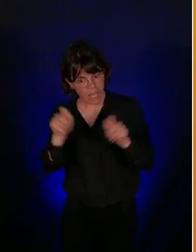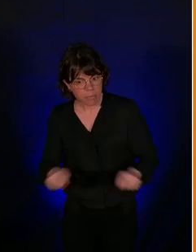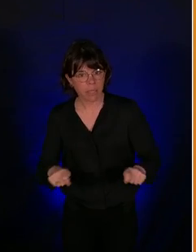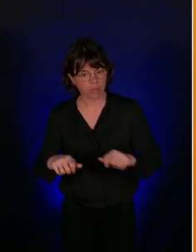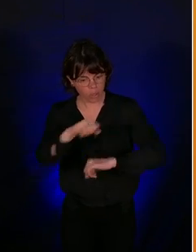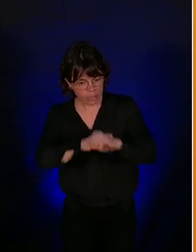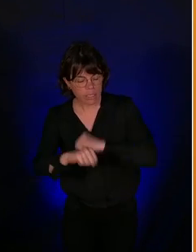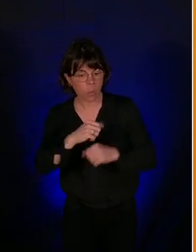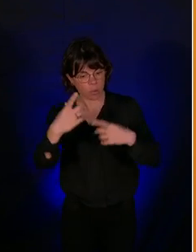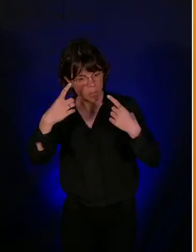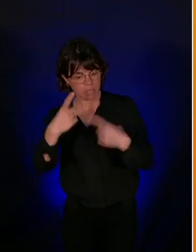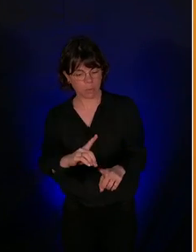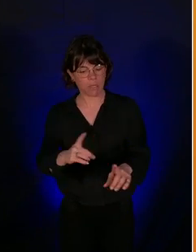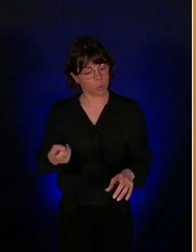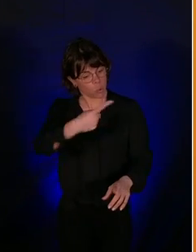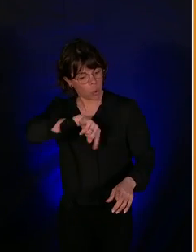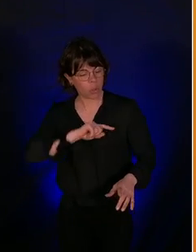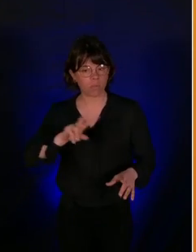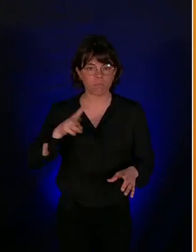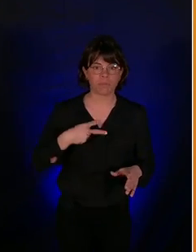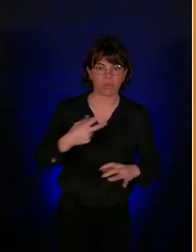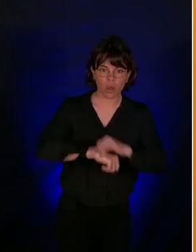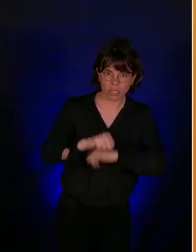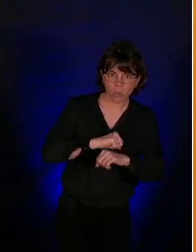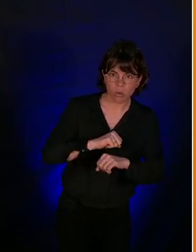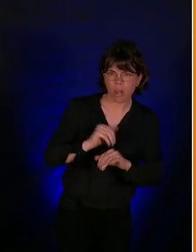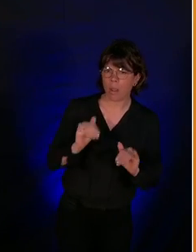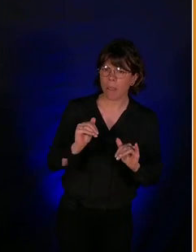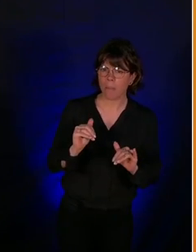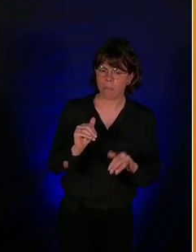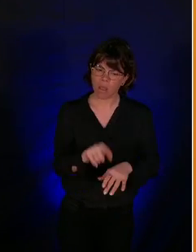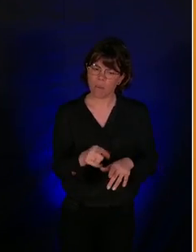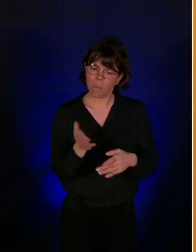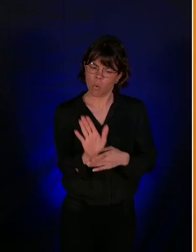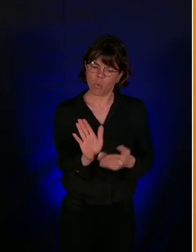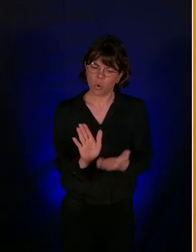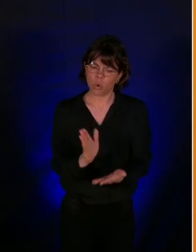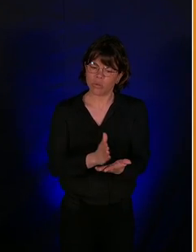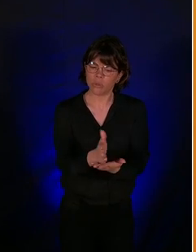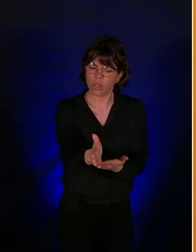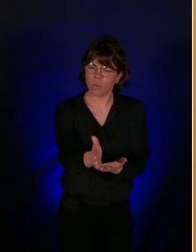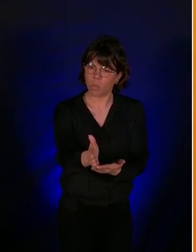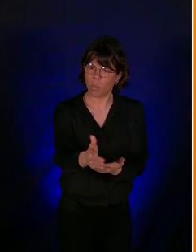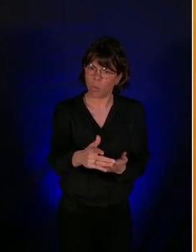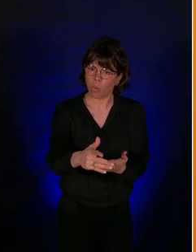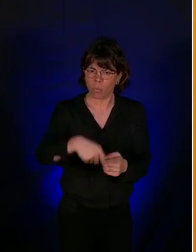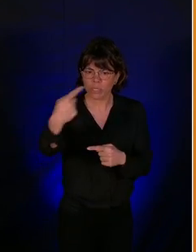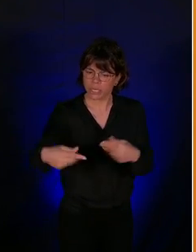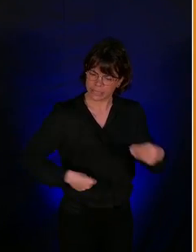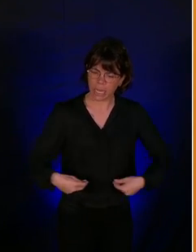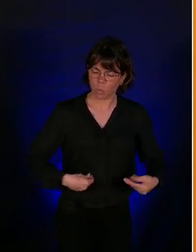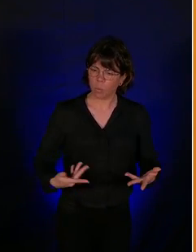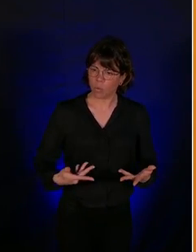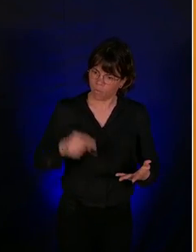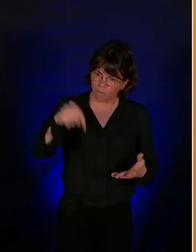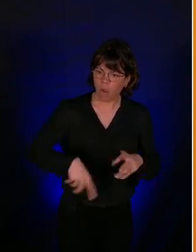fonctionnement démocratique de notre organisation là on souligne que qui est donnée à la future direction c'est qu'il faut